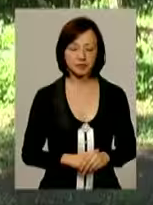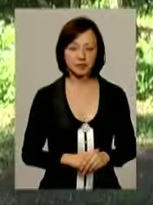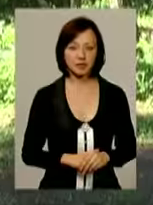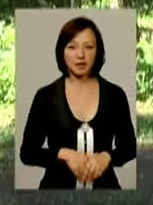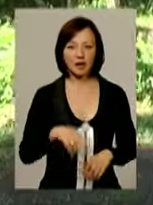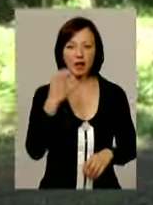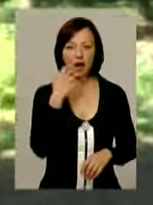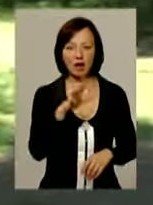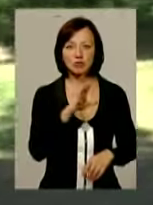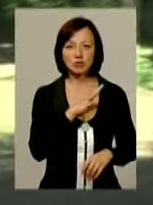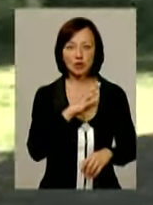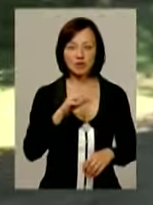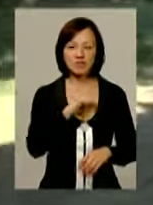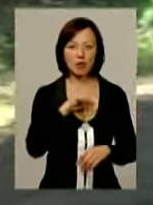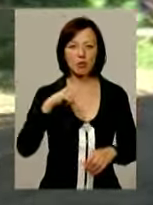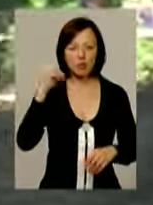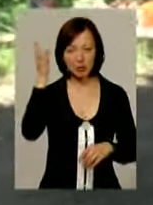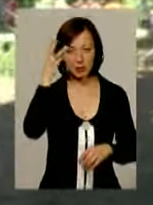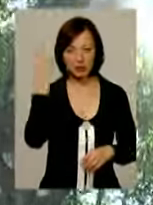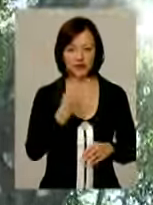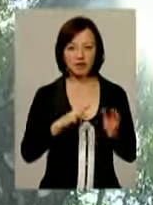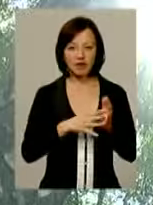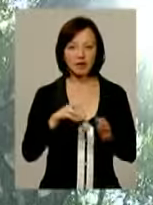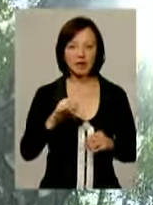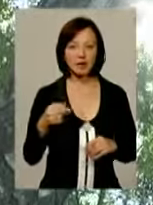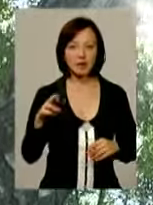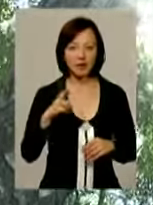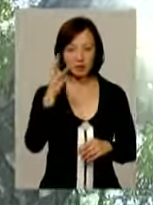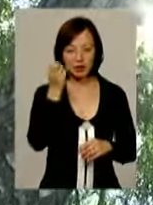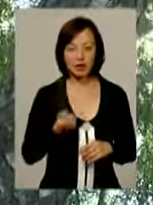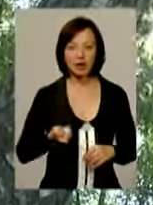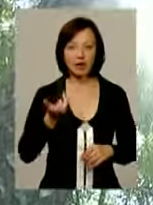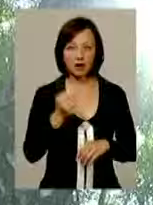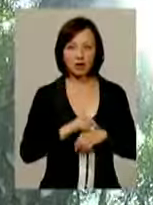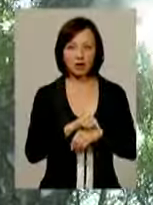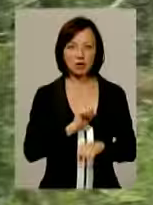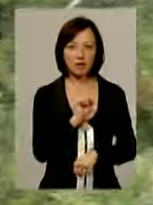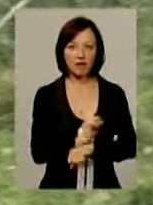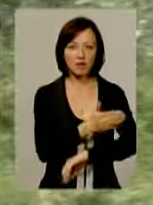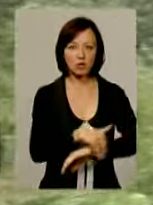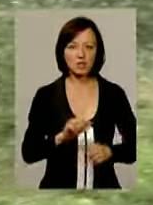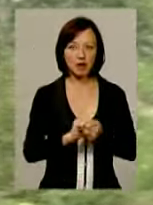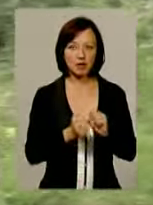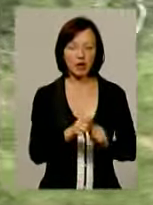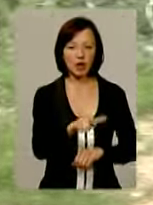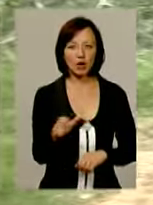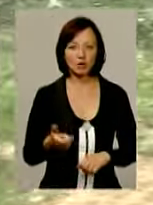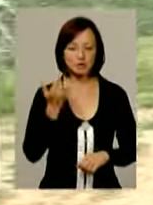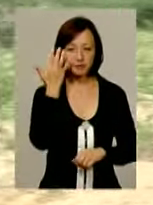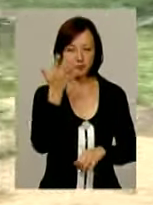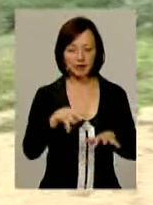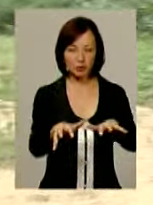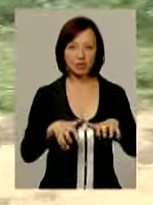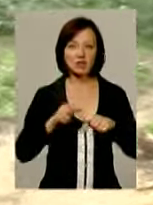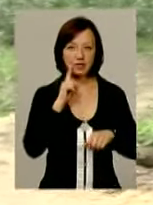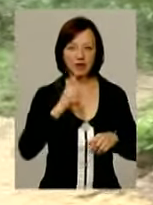Гаряче було й у самому обласному центрі. 29 липня хмельничани на кілька годин перекрили вулицю Кам'янецьку. Так люди мають намір відвоювати